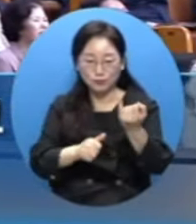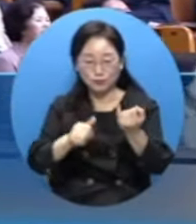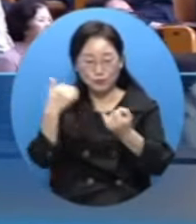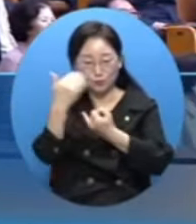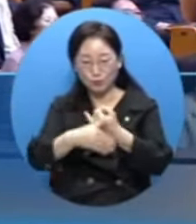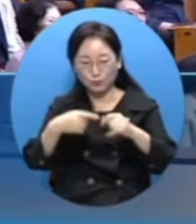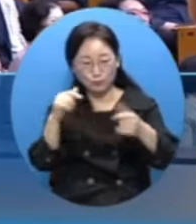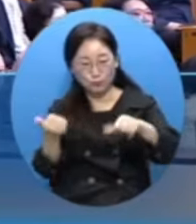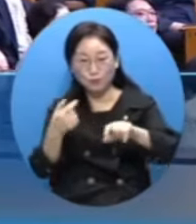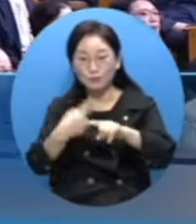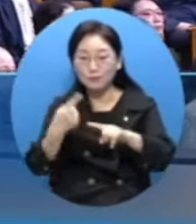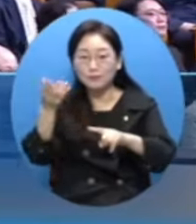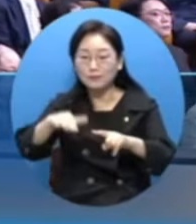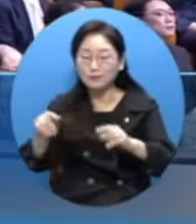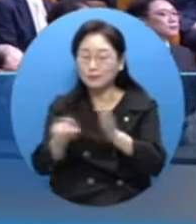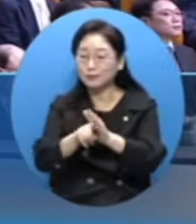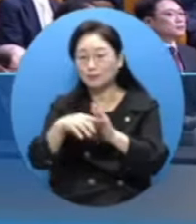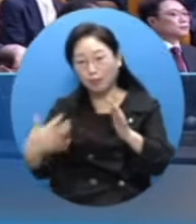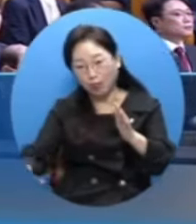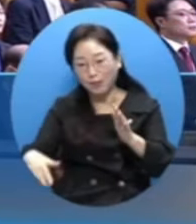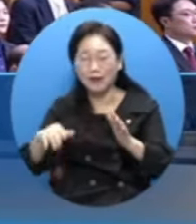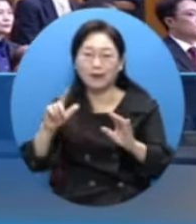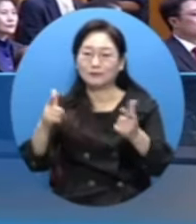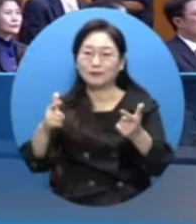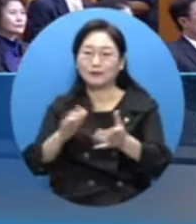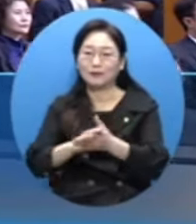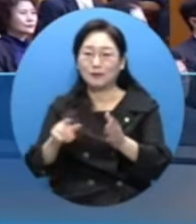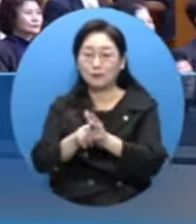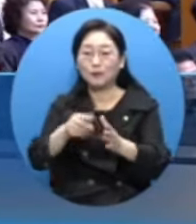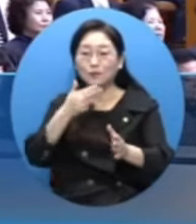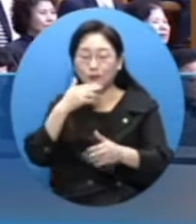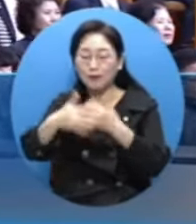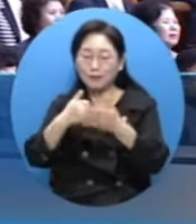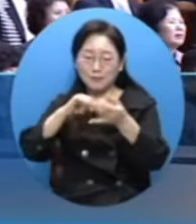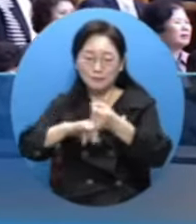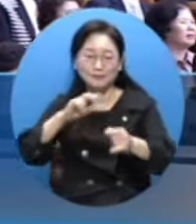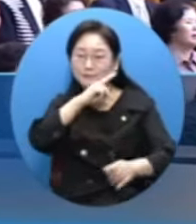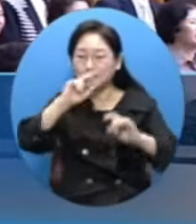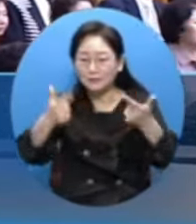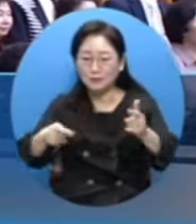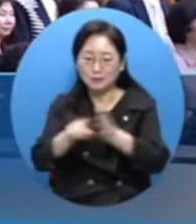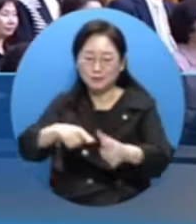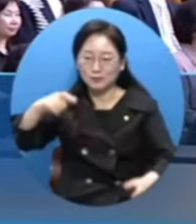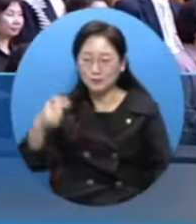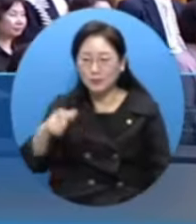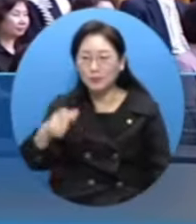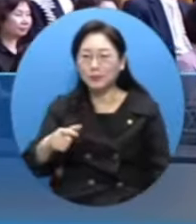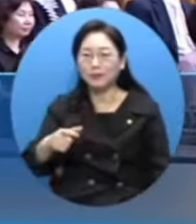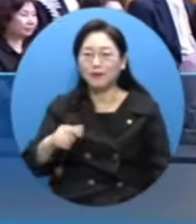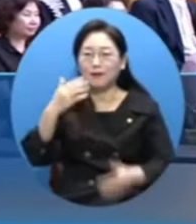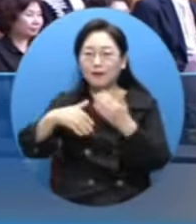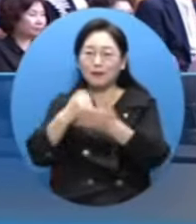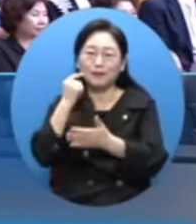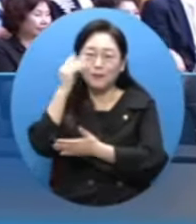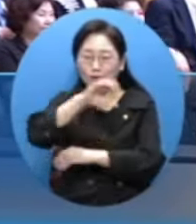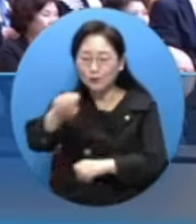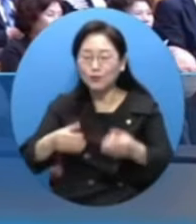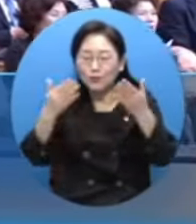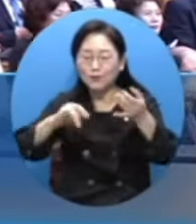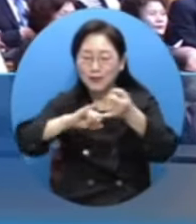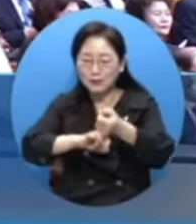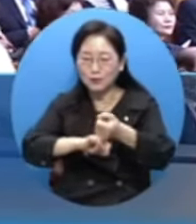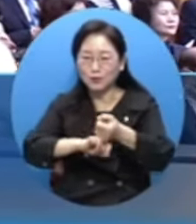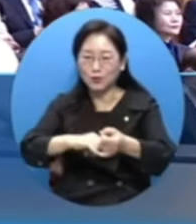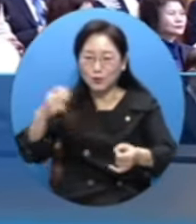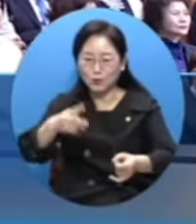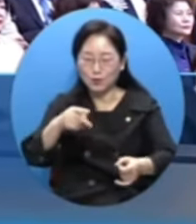믿음이 약하여지지 아니하고 믿음이 없어 하나님의 약속을 의심하지 않고 믿음으로 견고해져서 하나님께 영광을 돌리며 약속하신 것을